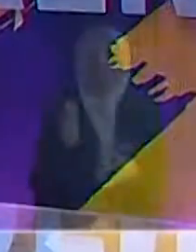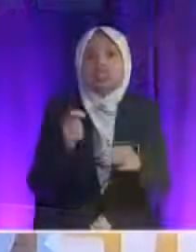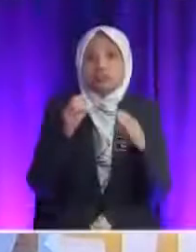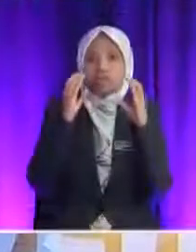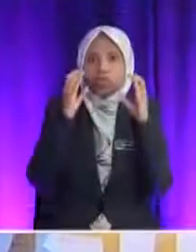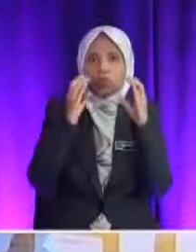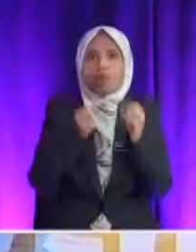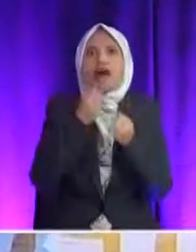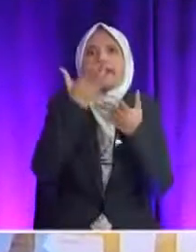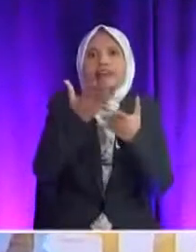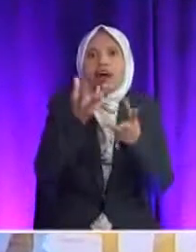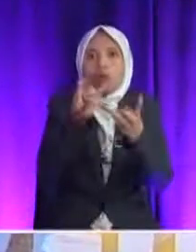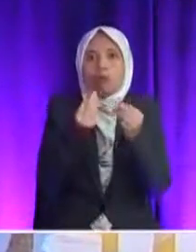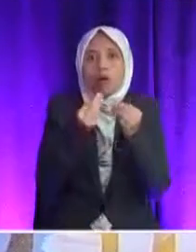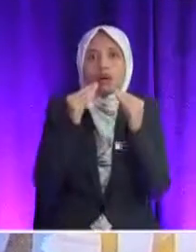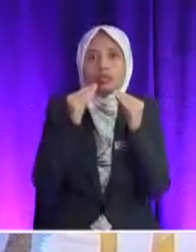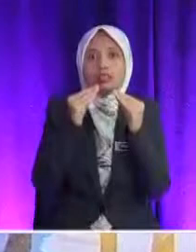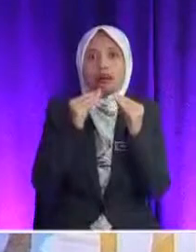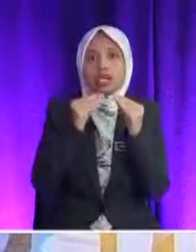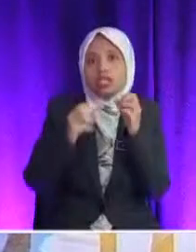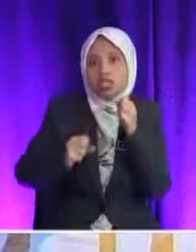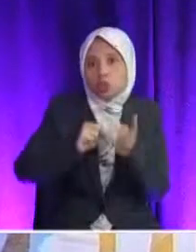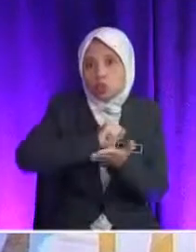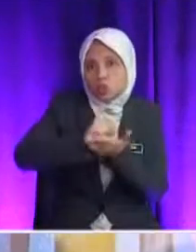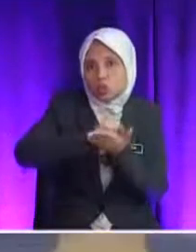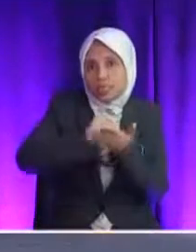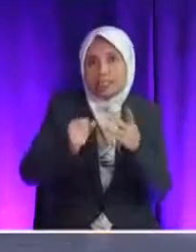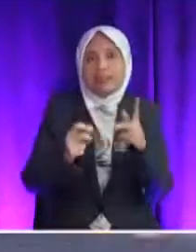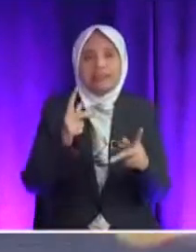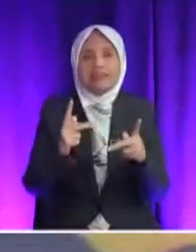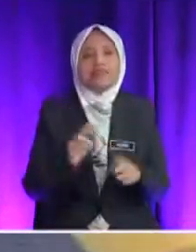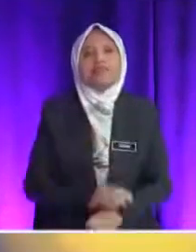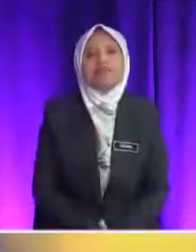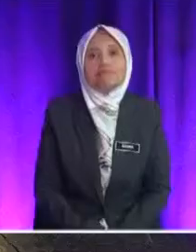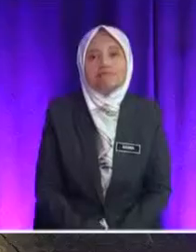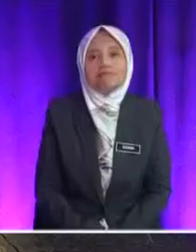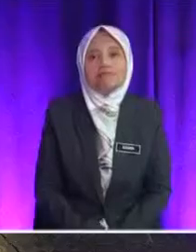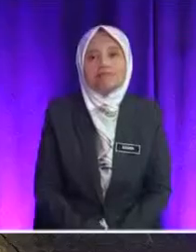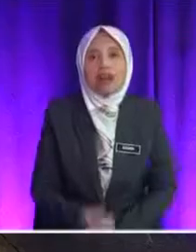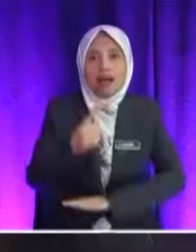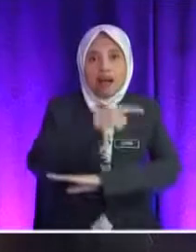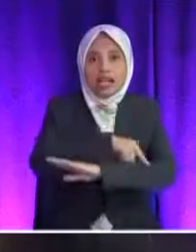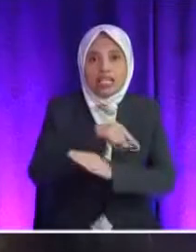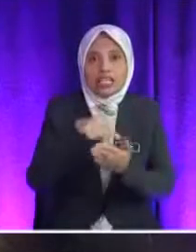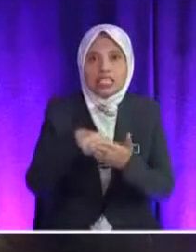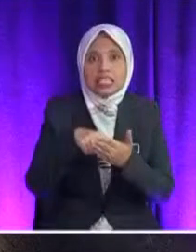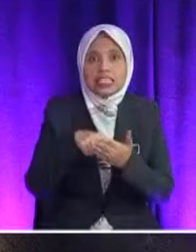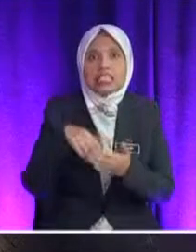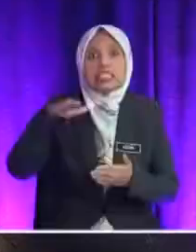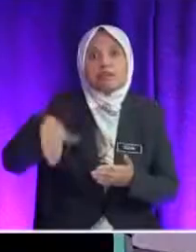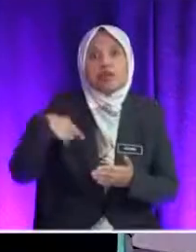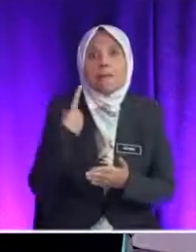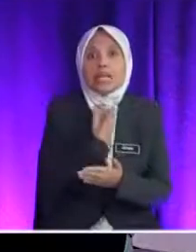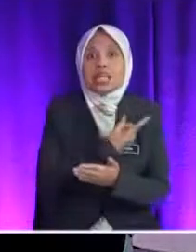orang cara-cara untuk mencuci kenderaan. Betul. Ha. Okey, hari ini sebelum kita mencuci kenderaan, kita